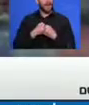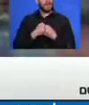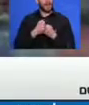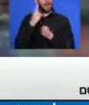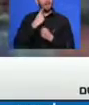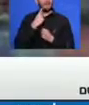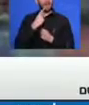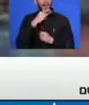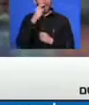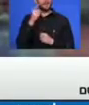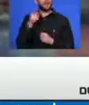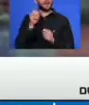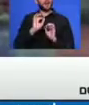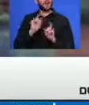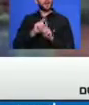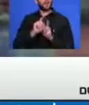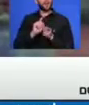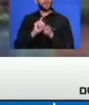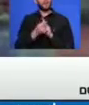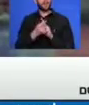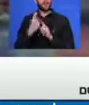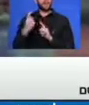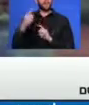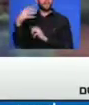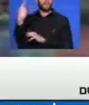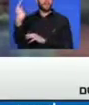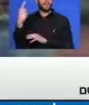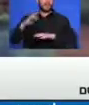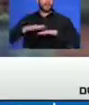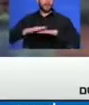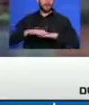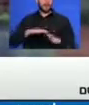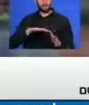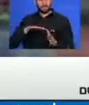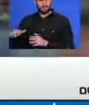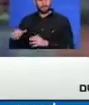פעמים ממלאים את המקום שממנו המדינה נפקדת. הלאה, לצרפתים יש...